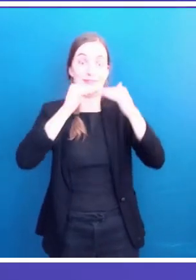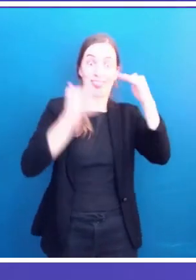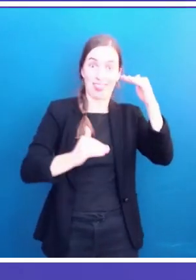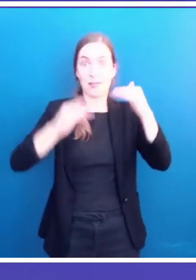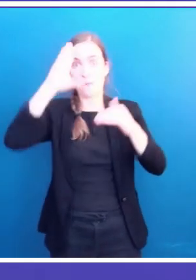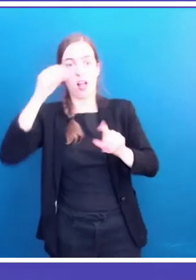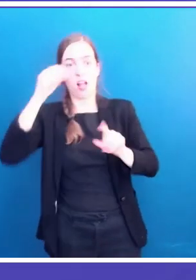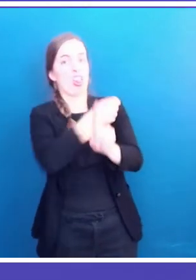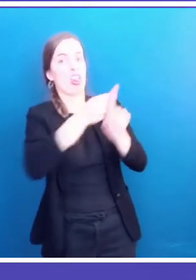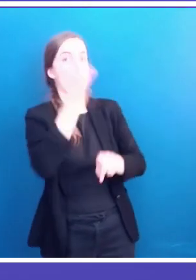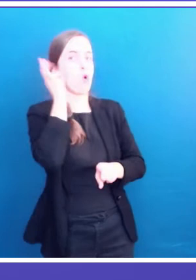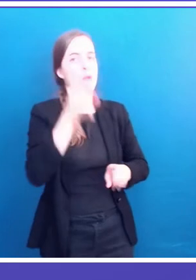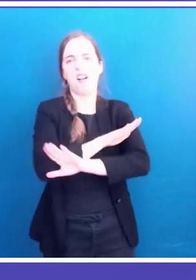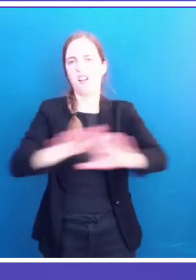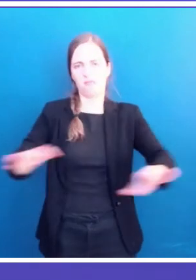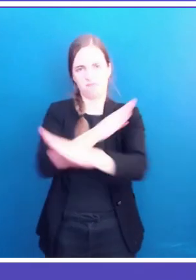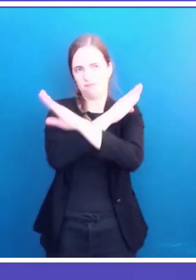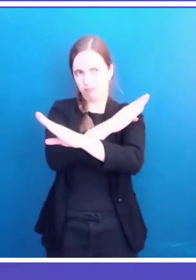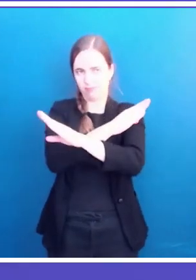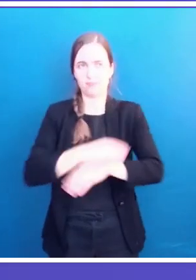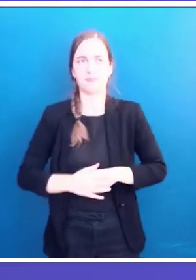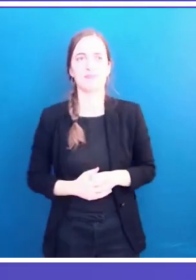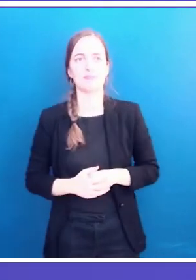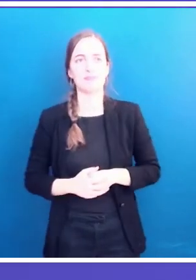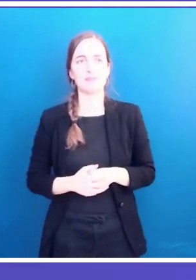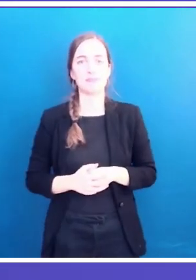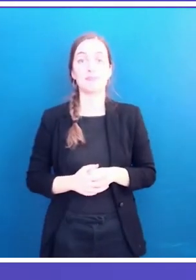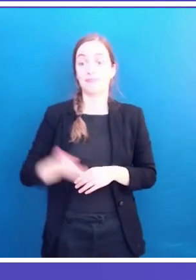ومكافحة العنف، قمنا أيضا بإطلاق